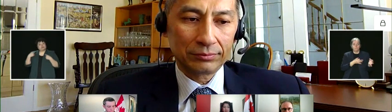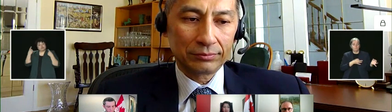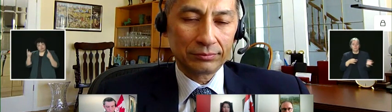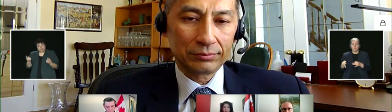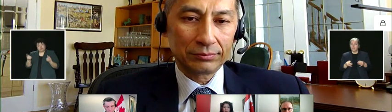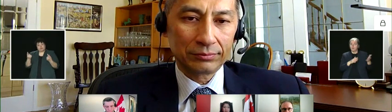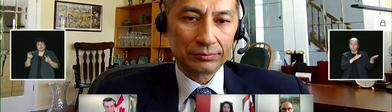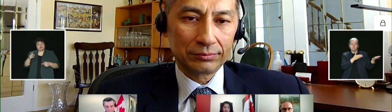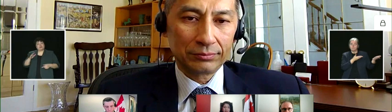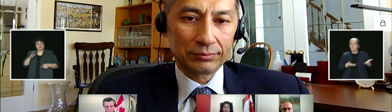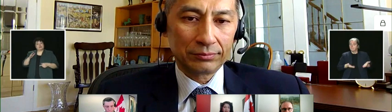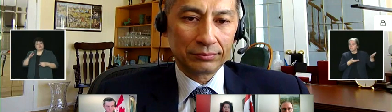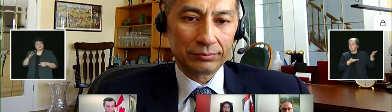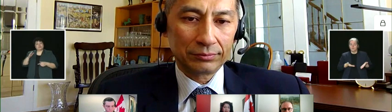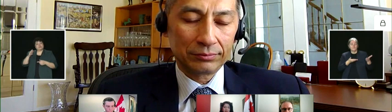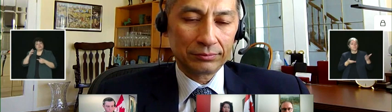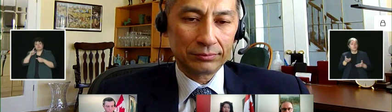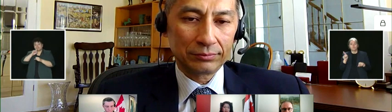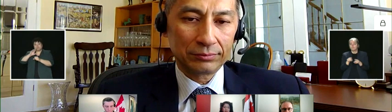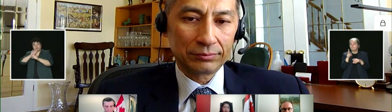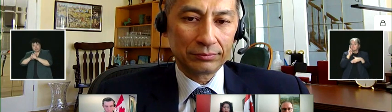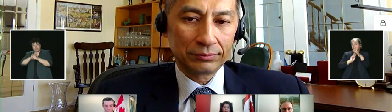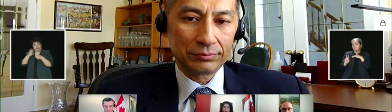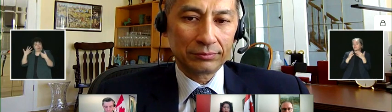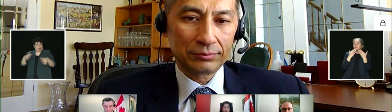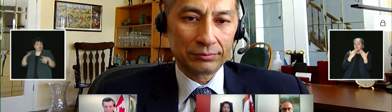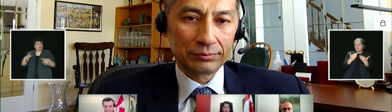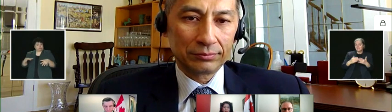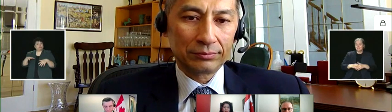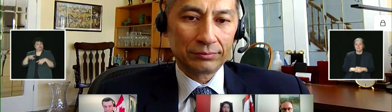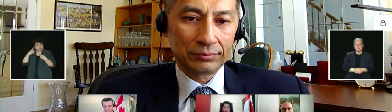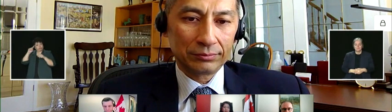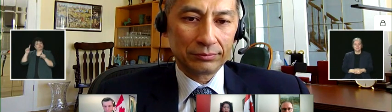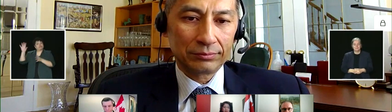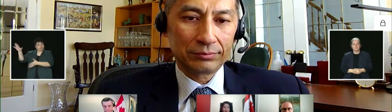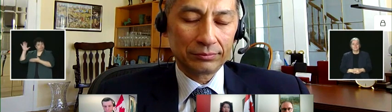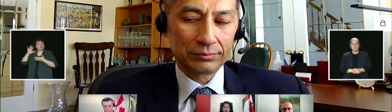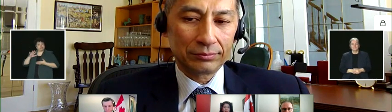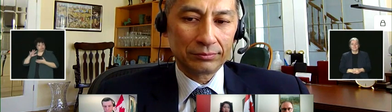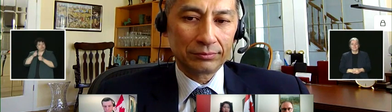nos livraisons comme prévu. Merci.